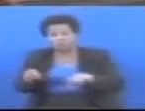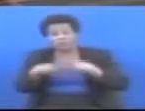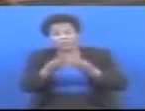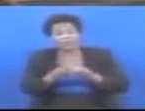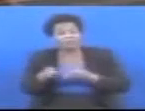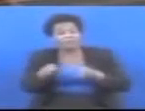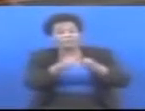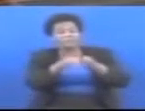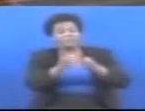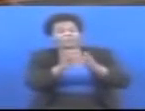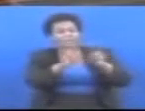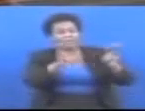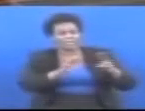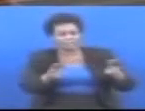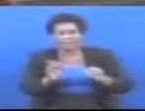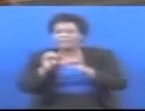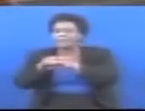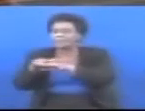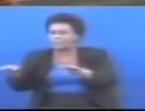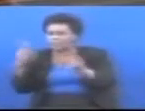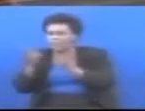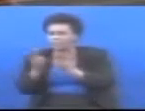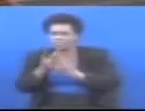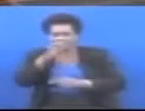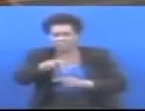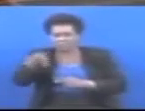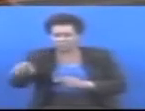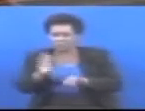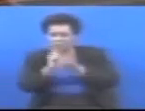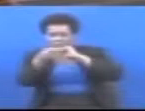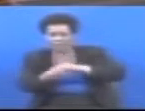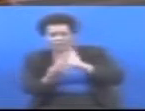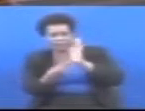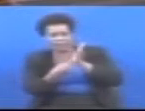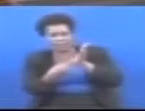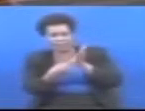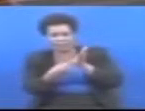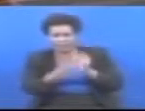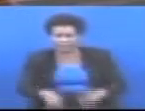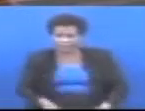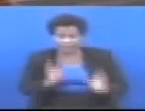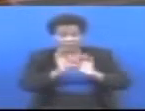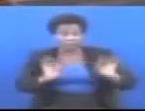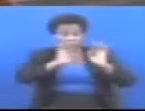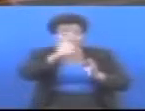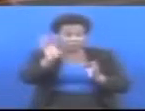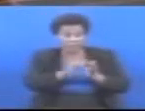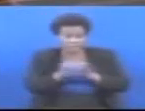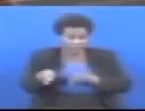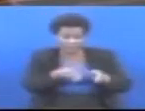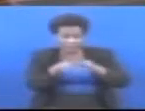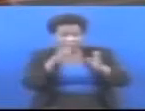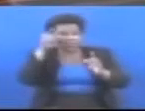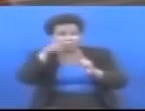mahiri na salama ili kuendana na mahitaji ya soko na mabadiliko ya teknolojia. Maboresho hayo ya mifumo